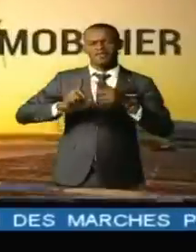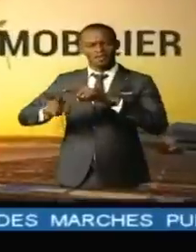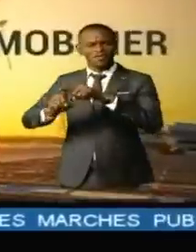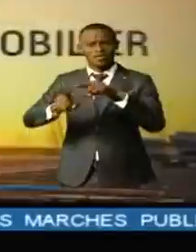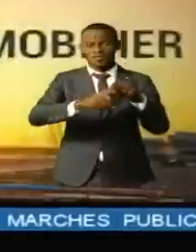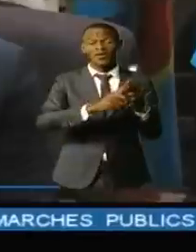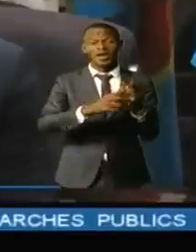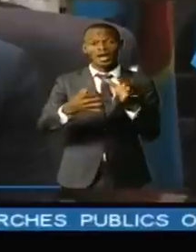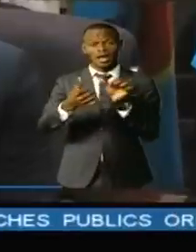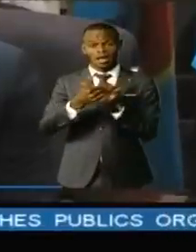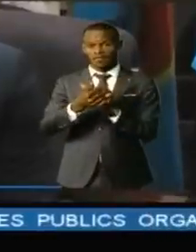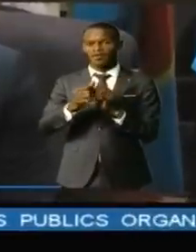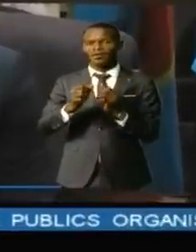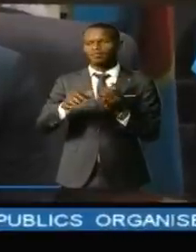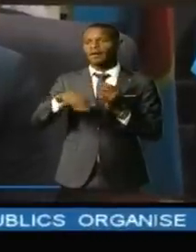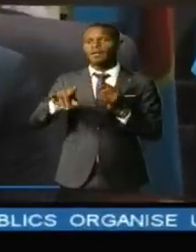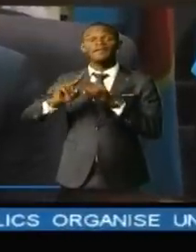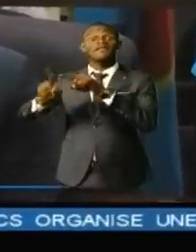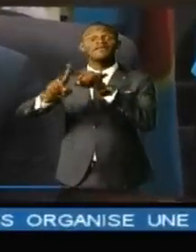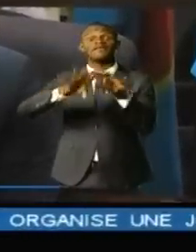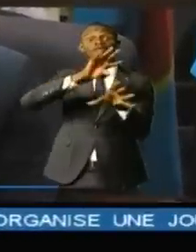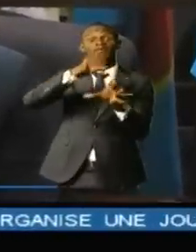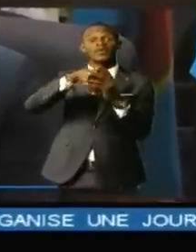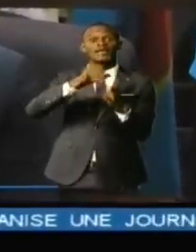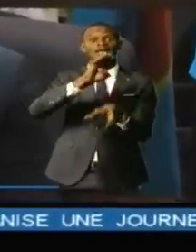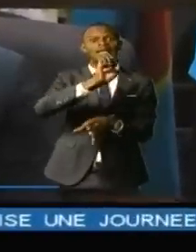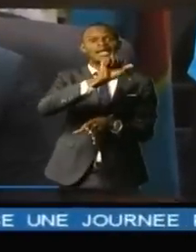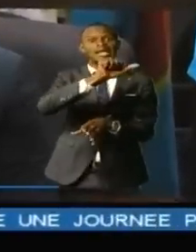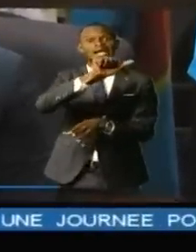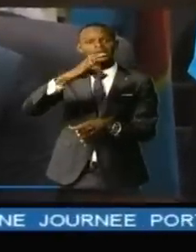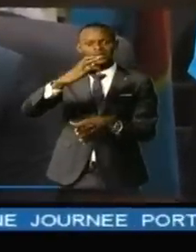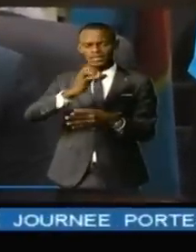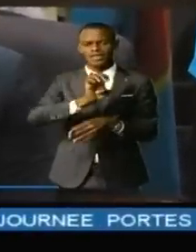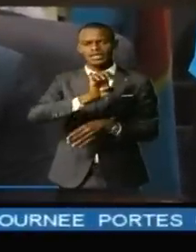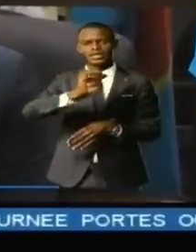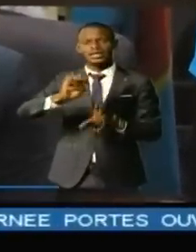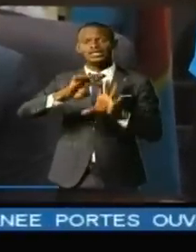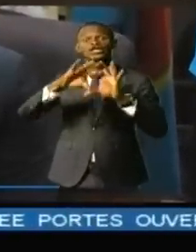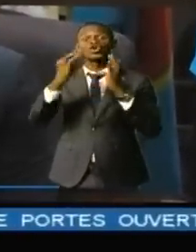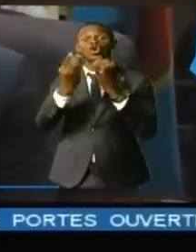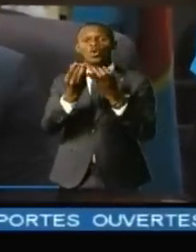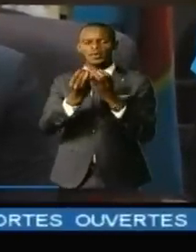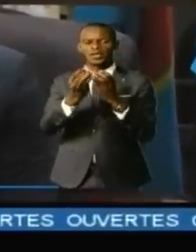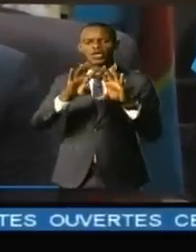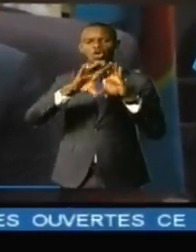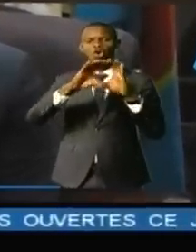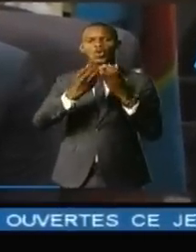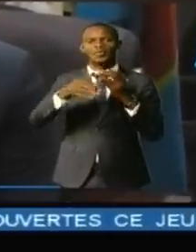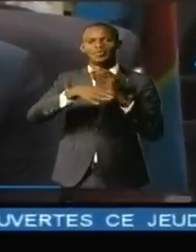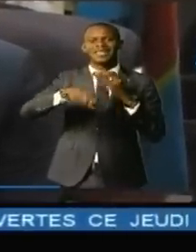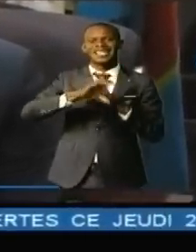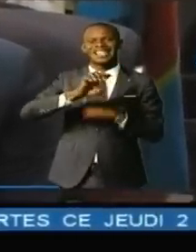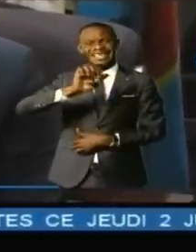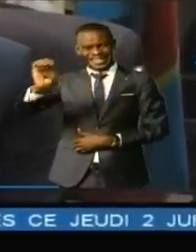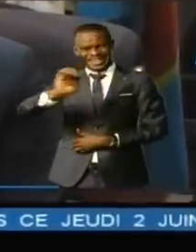les affaires plus dynamiques. Et pour dire que